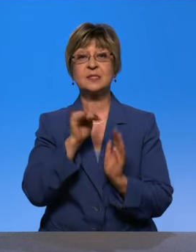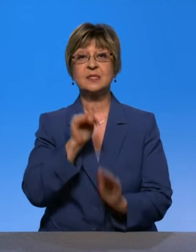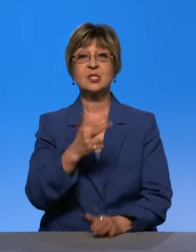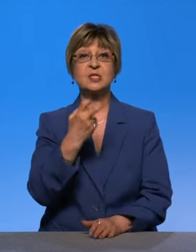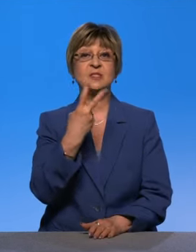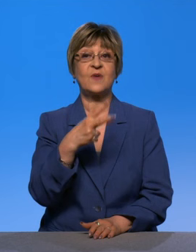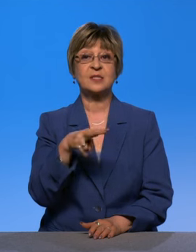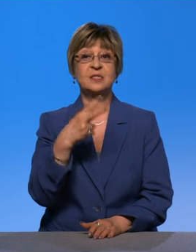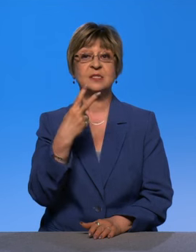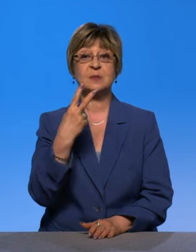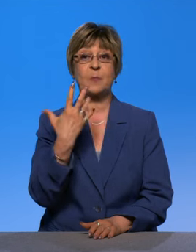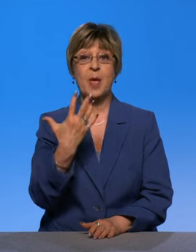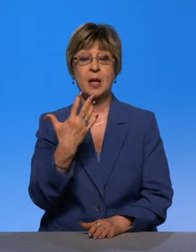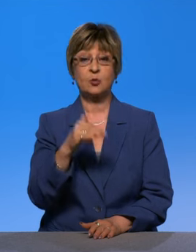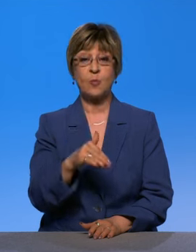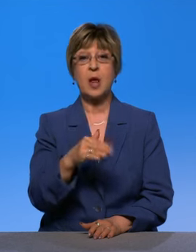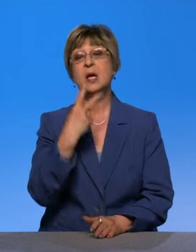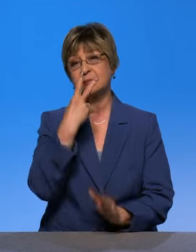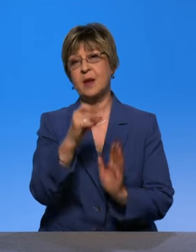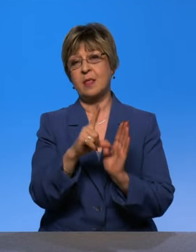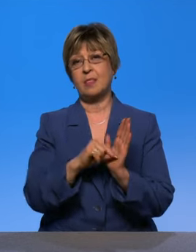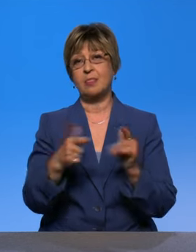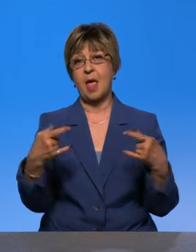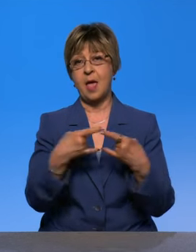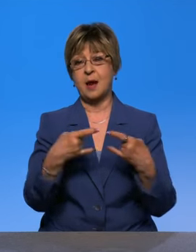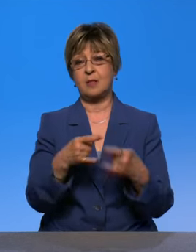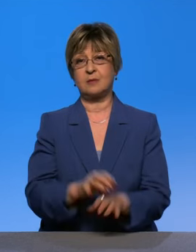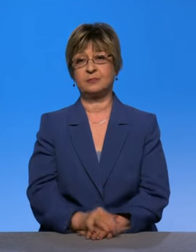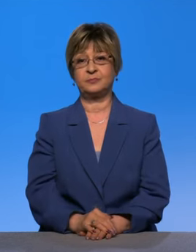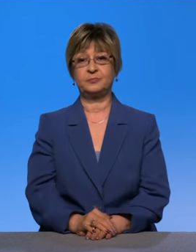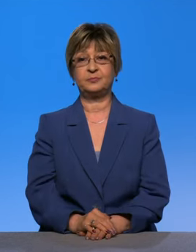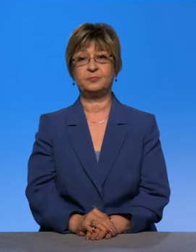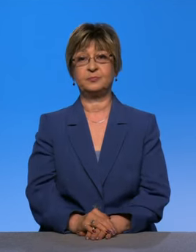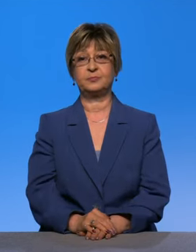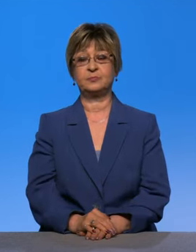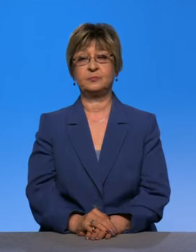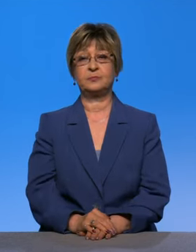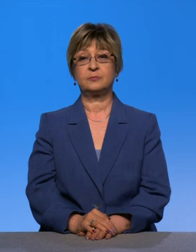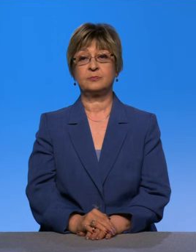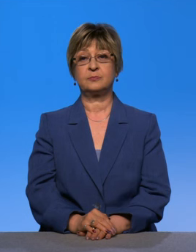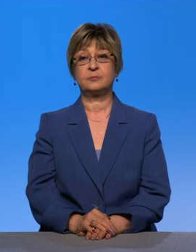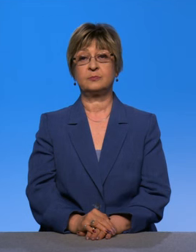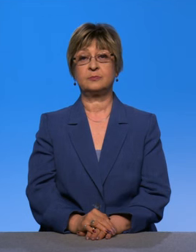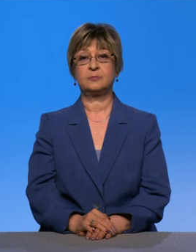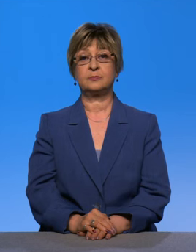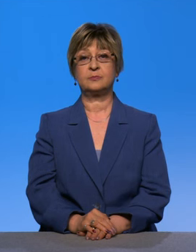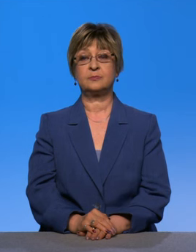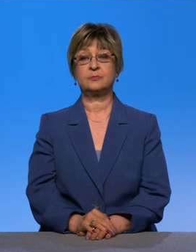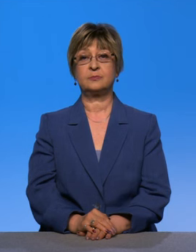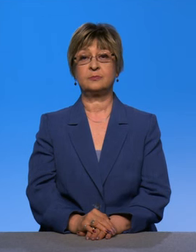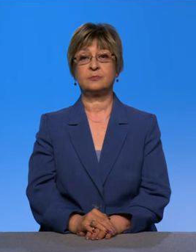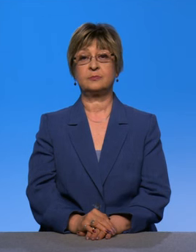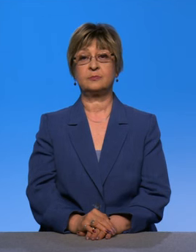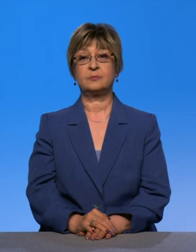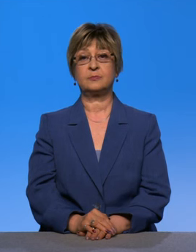рублей, для пенсионеров 15 250 рублей, для детей 17 201 рубль. Это почти на